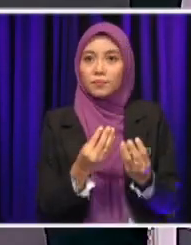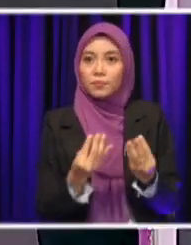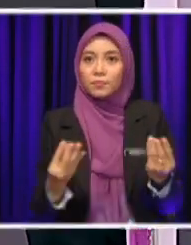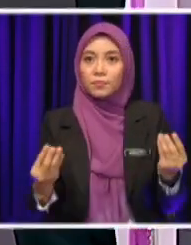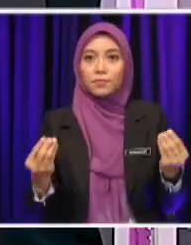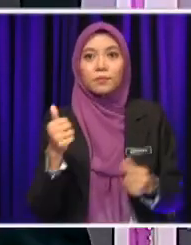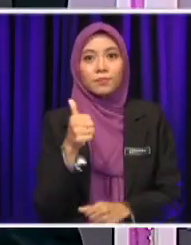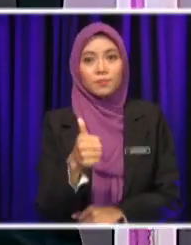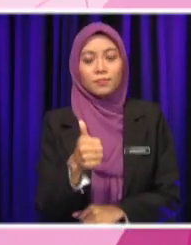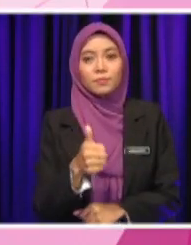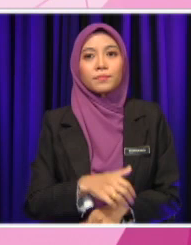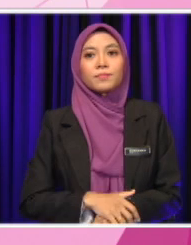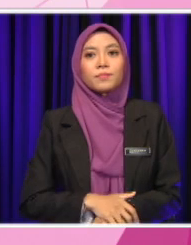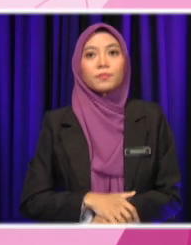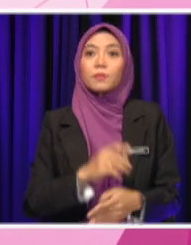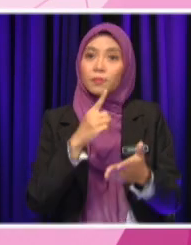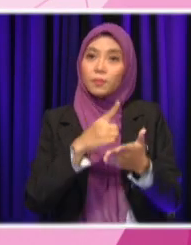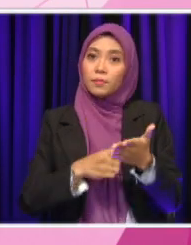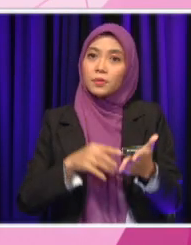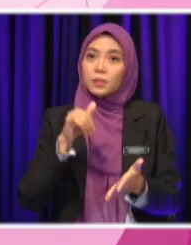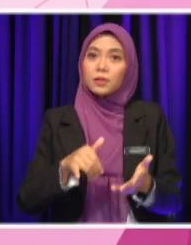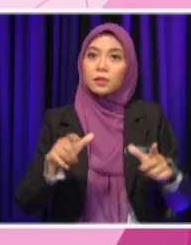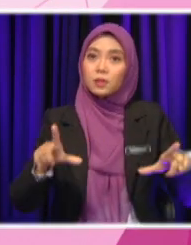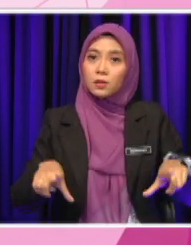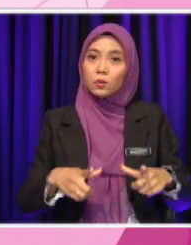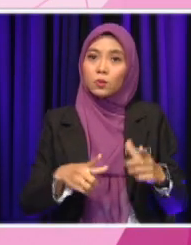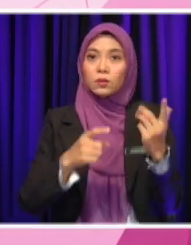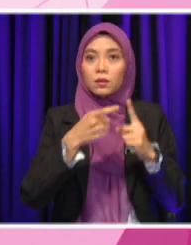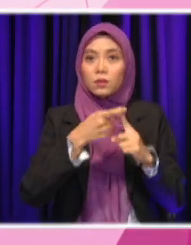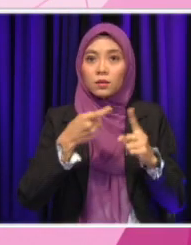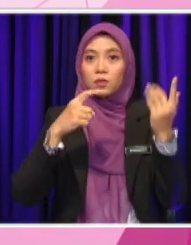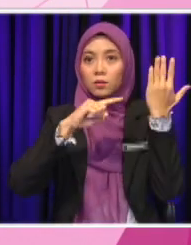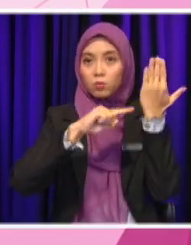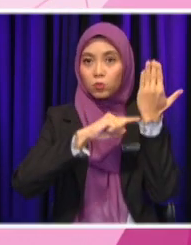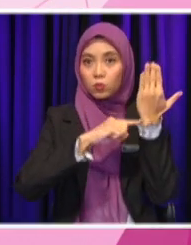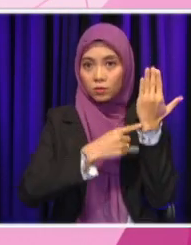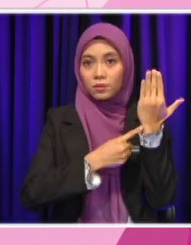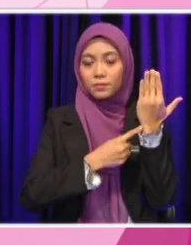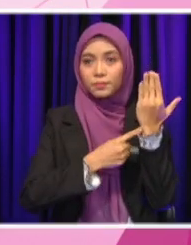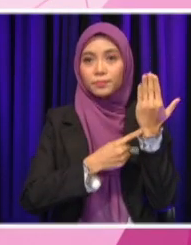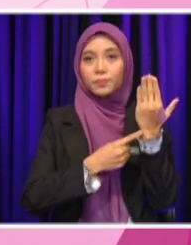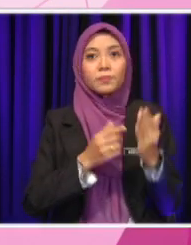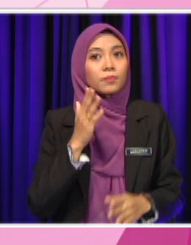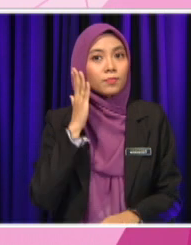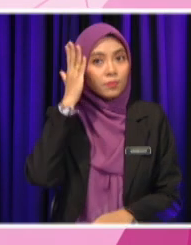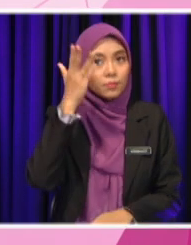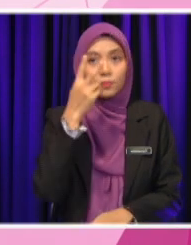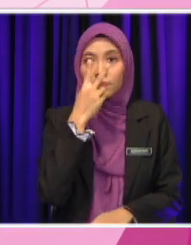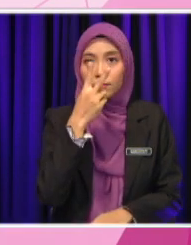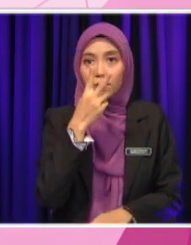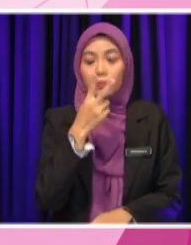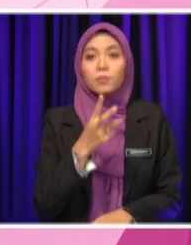apa yang berlaku daripada mula. Daripada mula, kemudian dia akan sensor akan mengesan kandungan air,